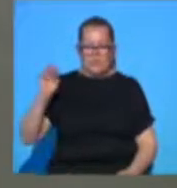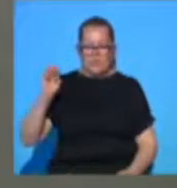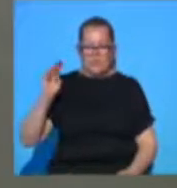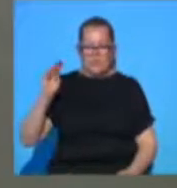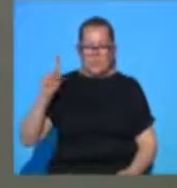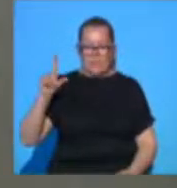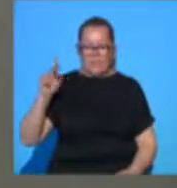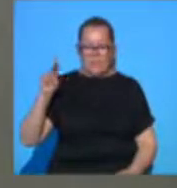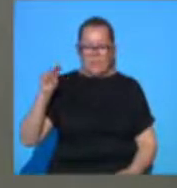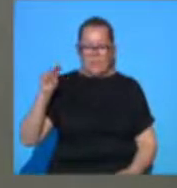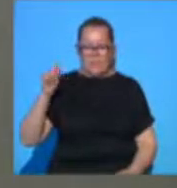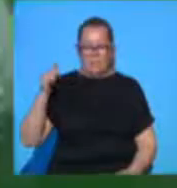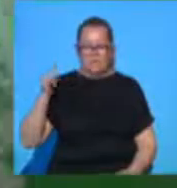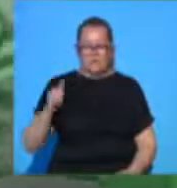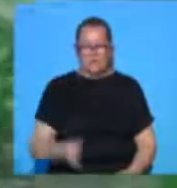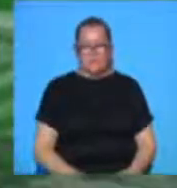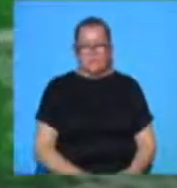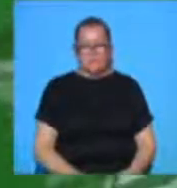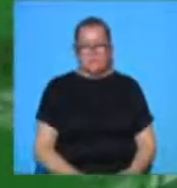Lepage.